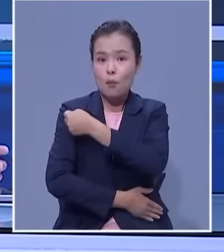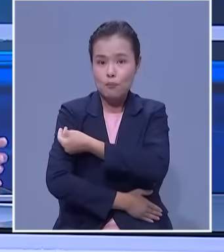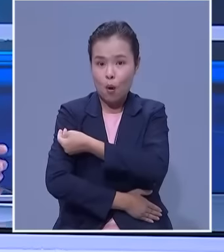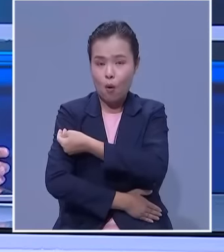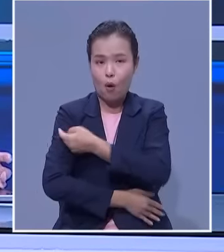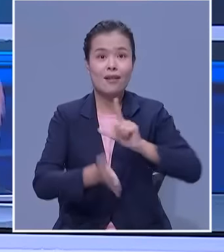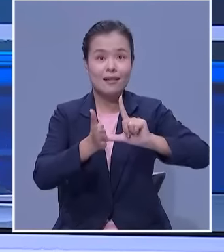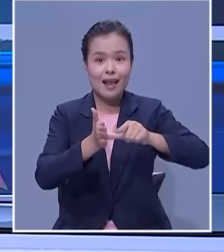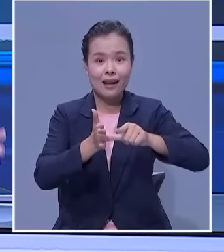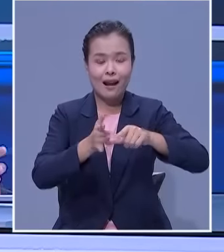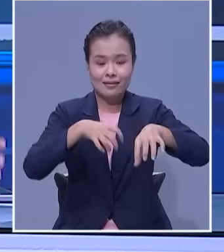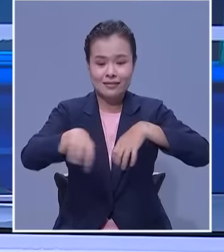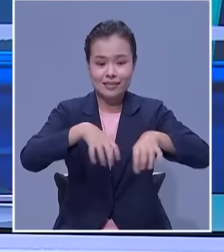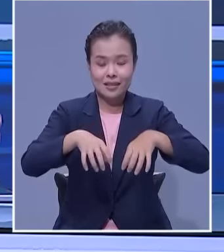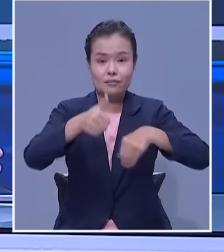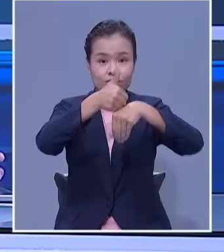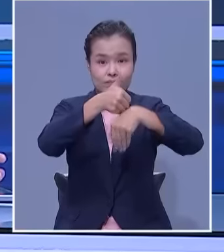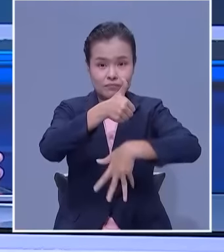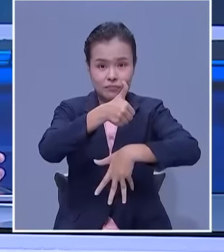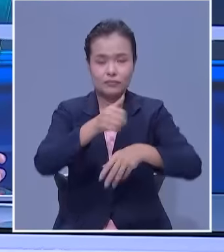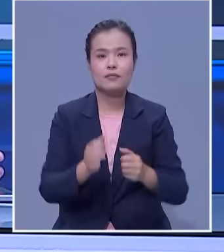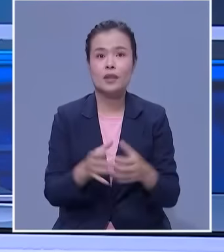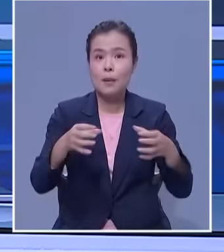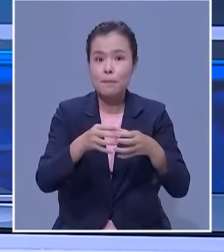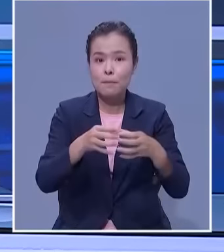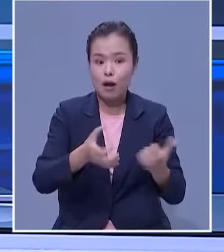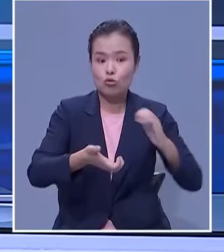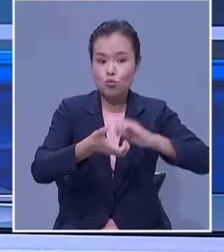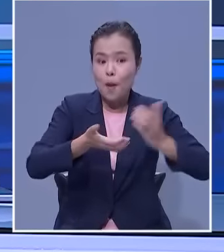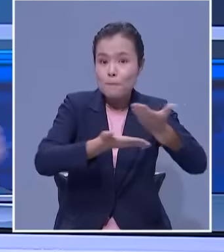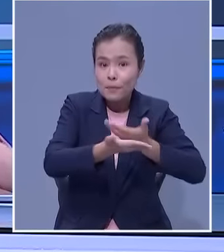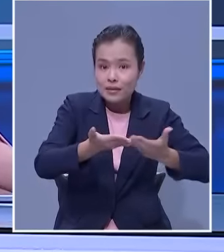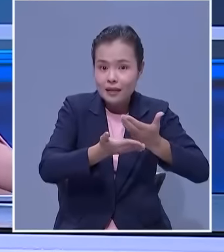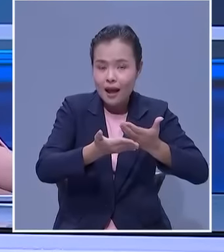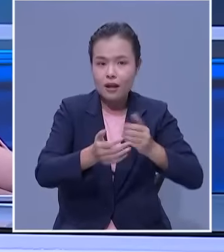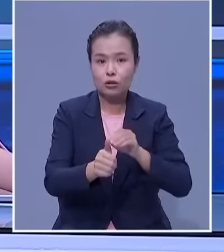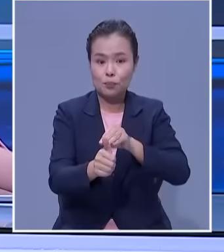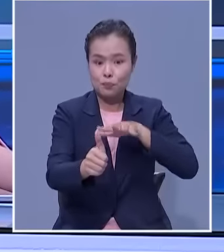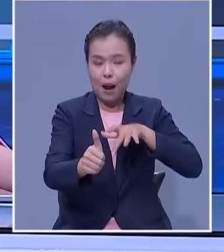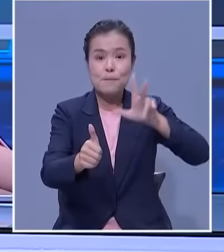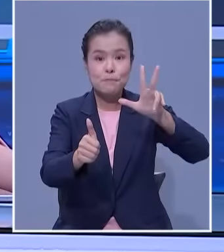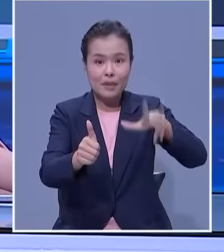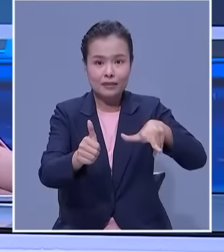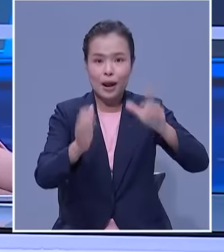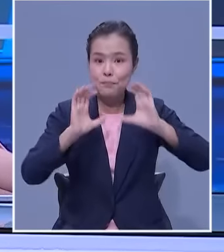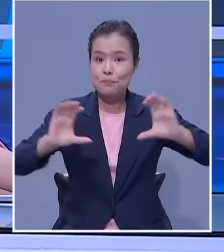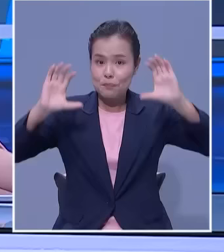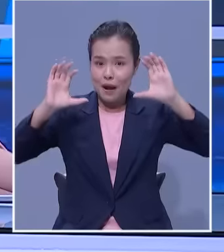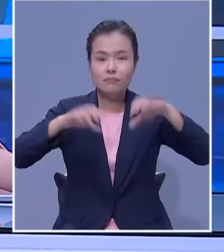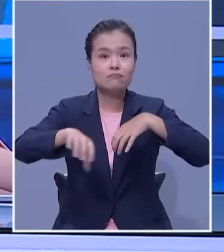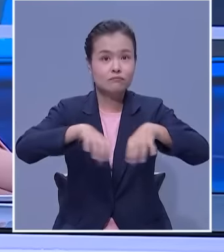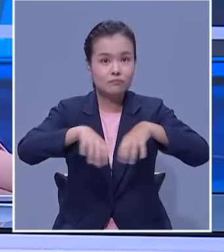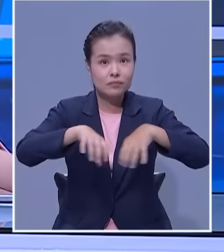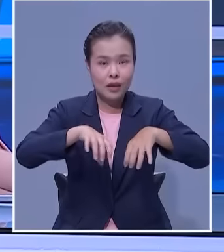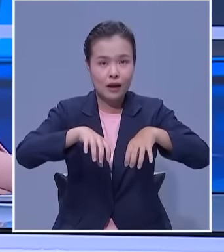มีการจัดตั้งคือพรรคร่วมพิจารณาอันดับแรกก่อนจากนั้นก็ให้แกนนำการจัดตั้งรัฐบาลก็คือพรรคเพื่อไทยพิจารณาซึ่งปรากฏว่า